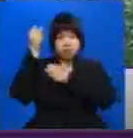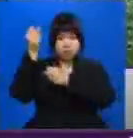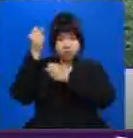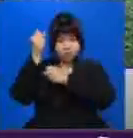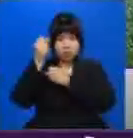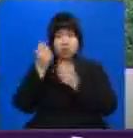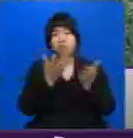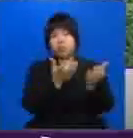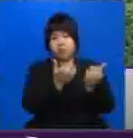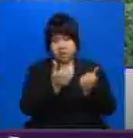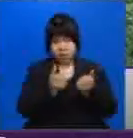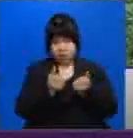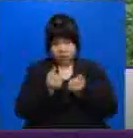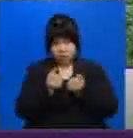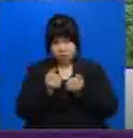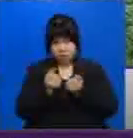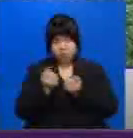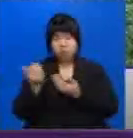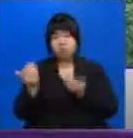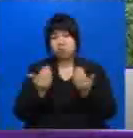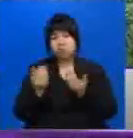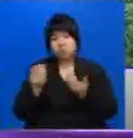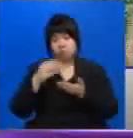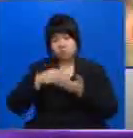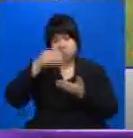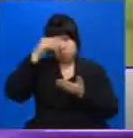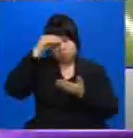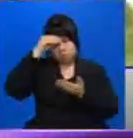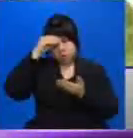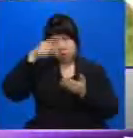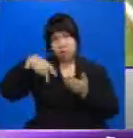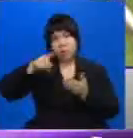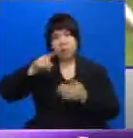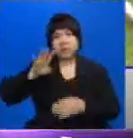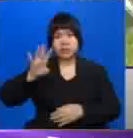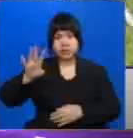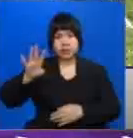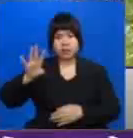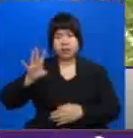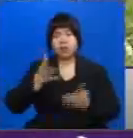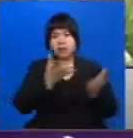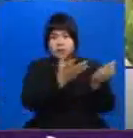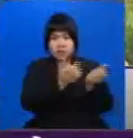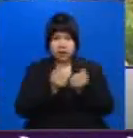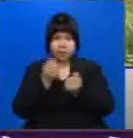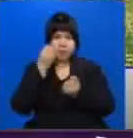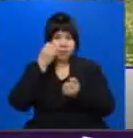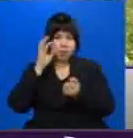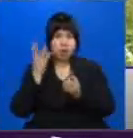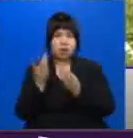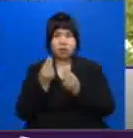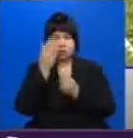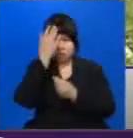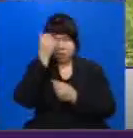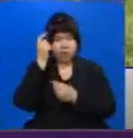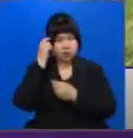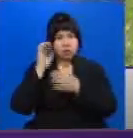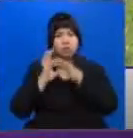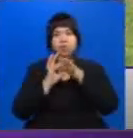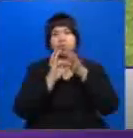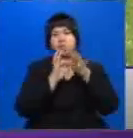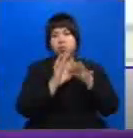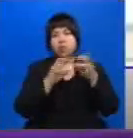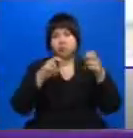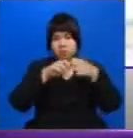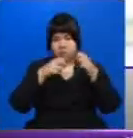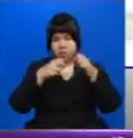ชายน้องวัฒนธรชาวพรหมที่กำลังเรียนอยู่ชั้นประถมศึกษาปีที่4ให้กลับบ้านเร็วขึ้นเพราะยังกังวลกับเหตุการณ์รุนแรงที่เ